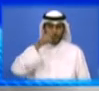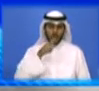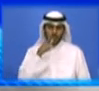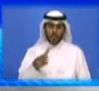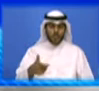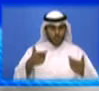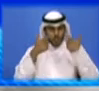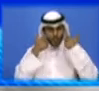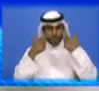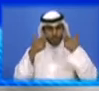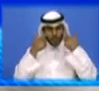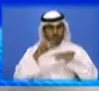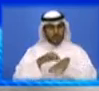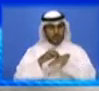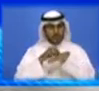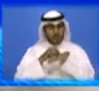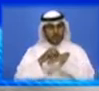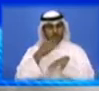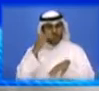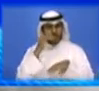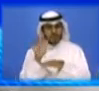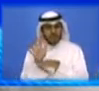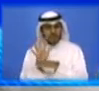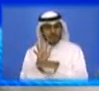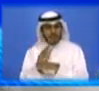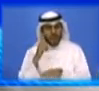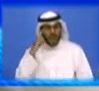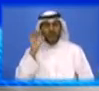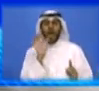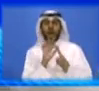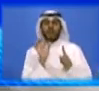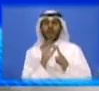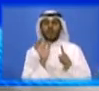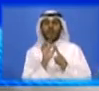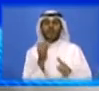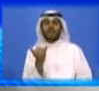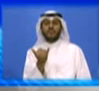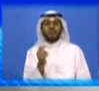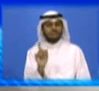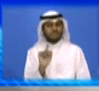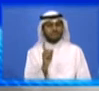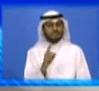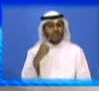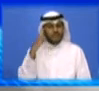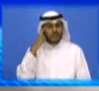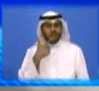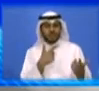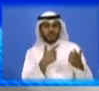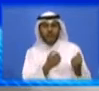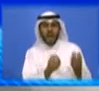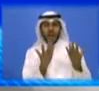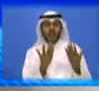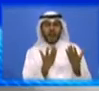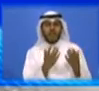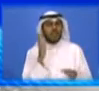من محاولات التغرير بالأبناء من خلال التخفي وراء أهداف واهية وشعارات زائفة باسم الجهاد والاستشهاد